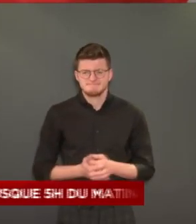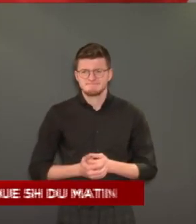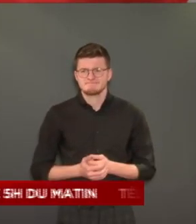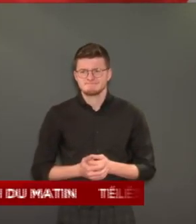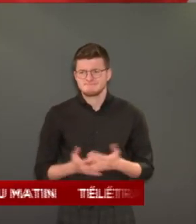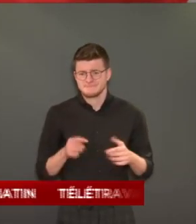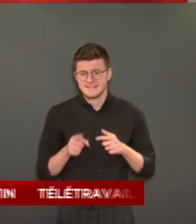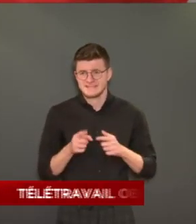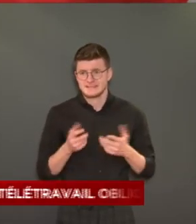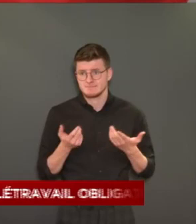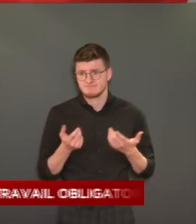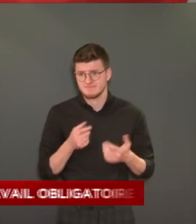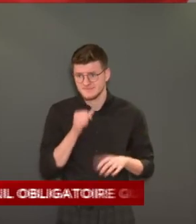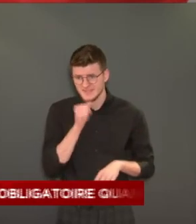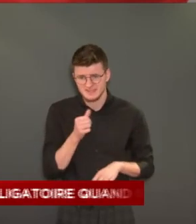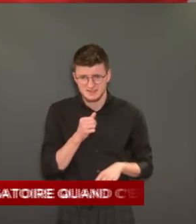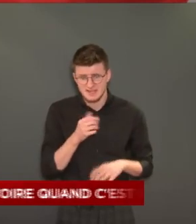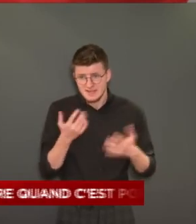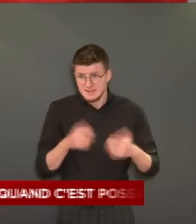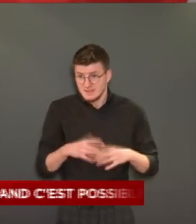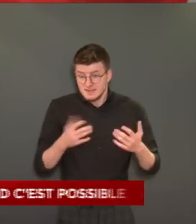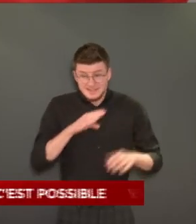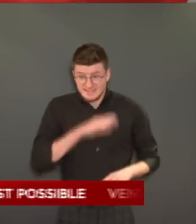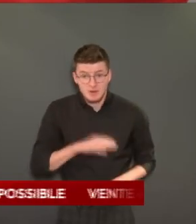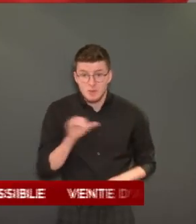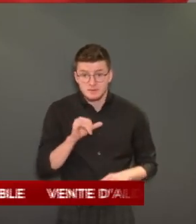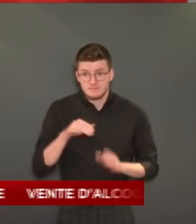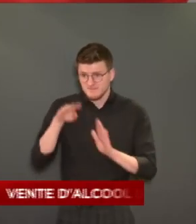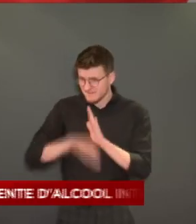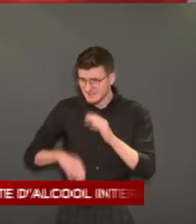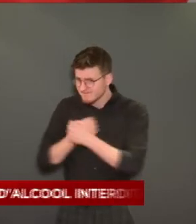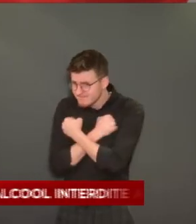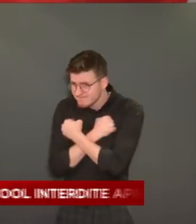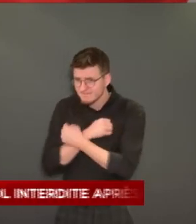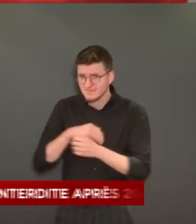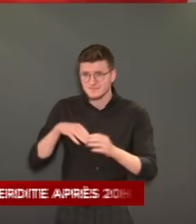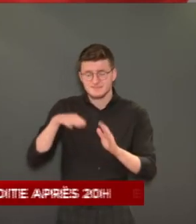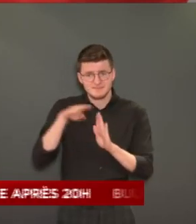Et pour le dire très simplement, eh bien, nous n'allons plus pouvoir avoir des contacts rapprochés.